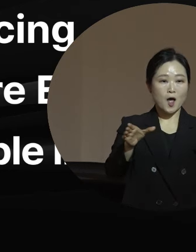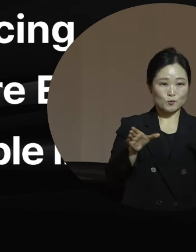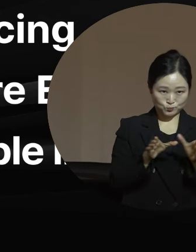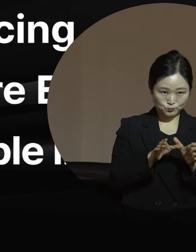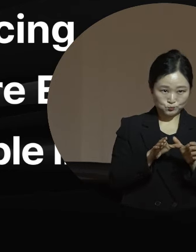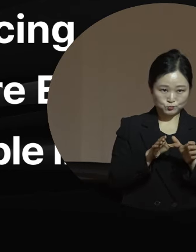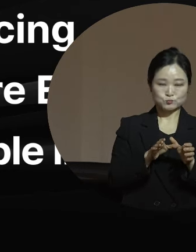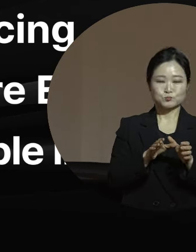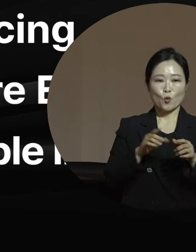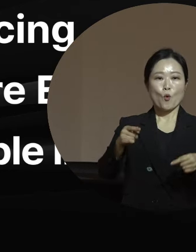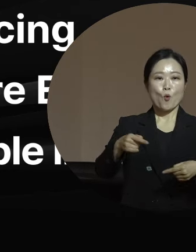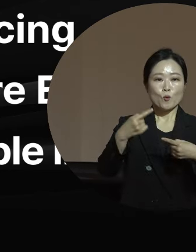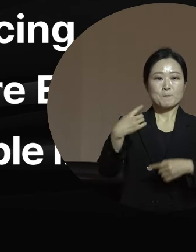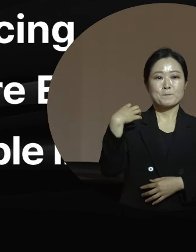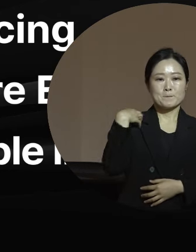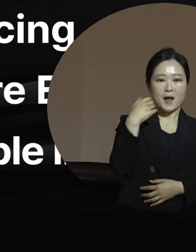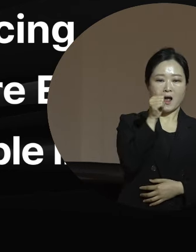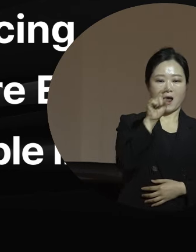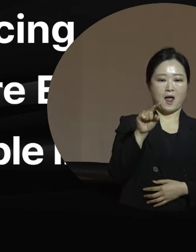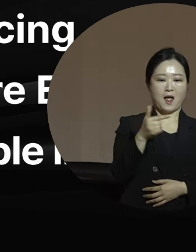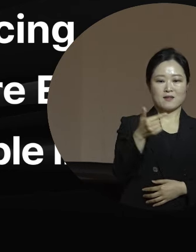수석 고문이신 한나